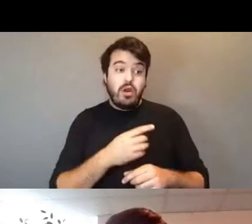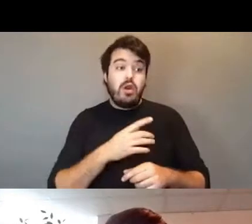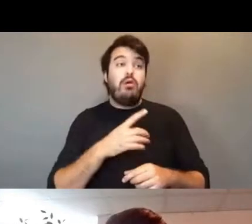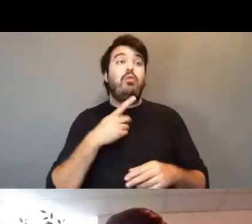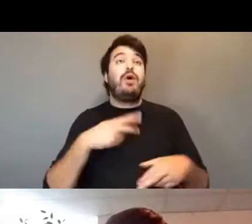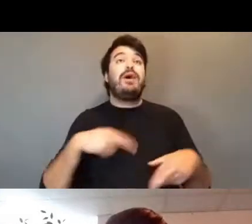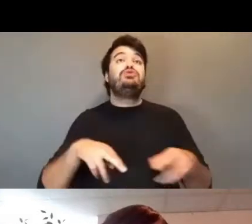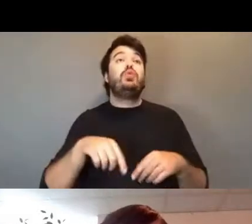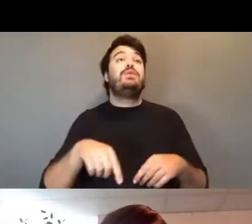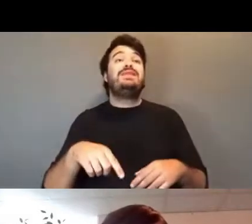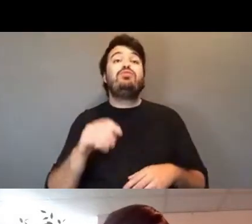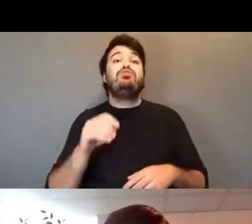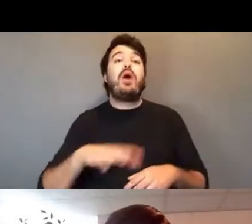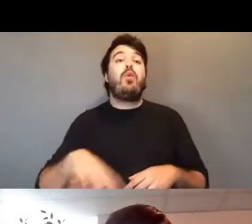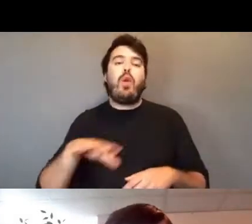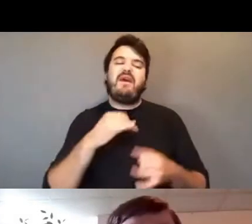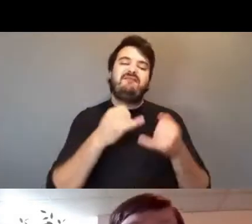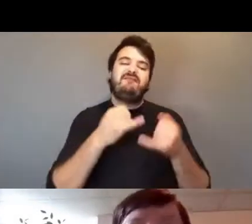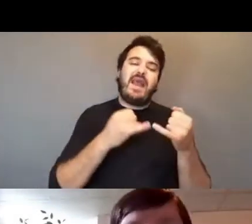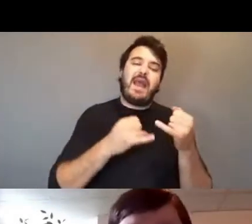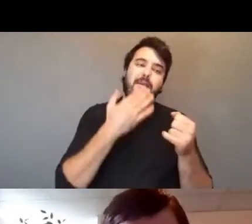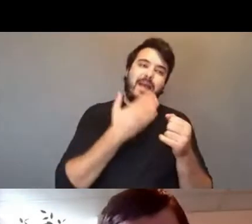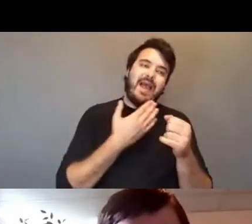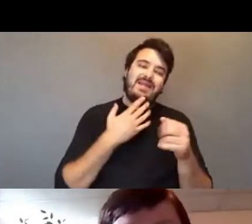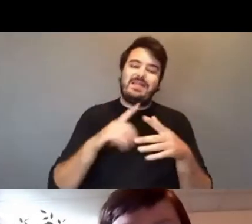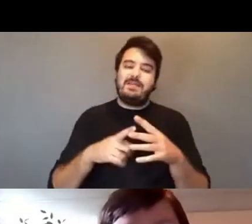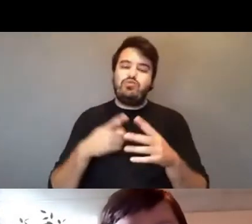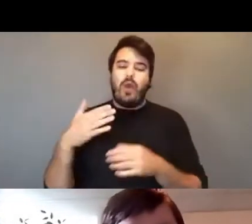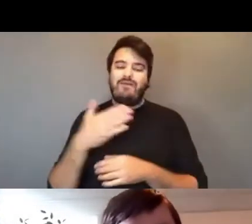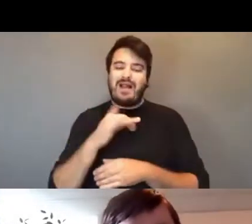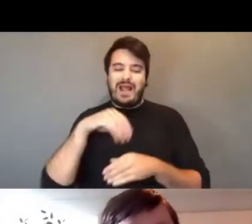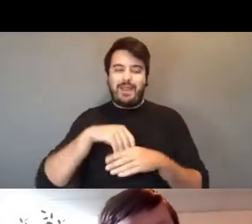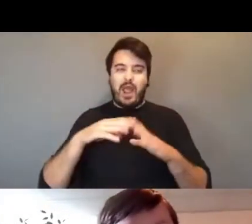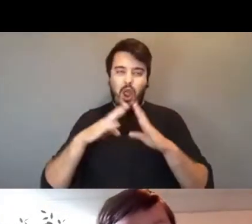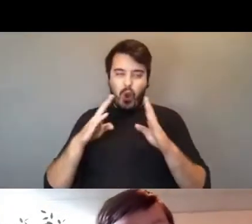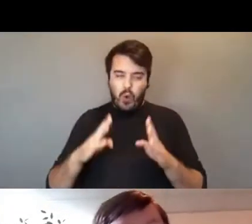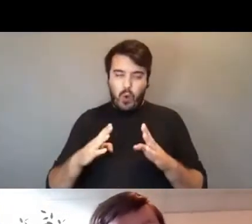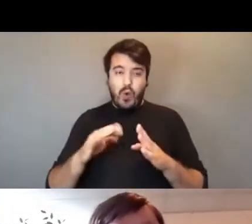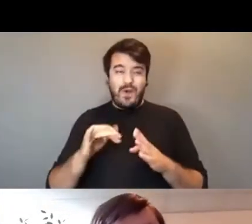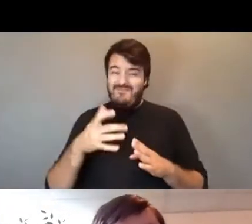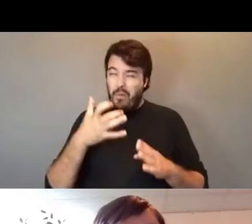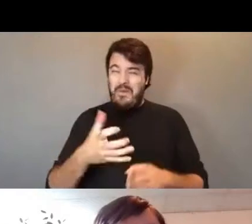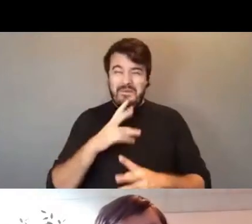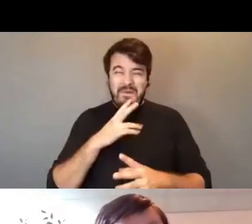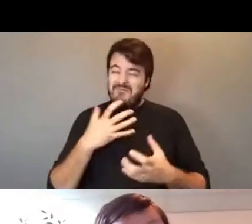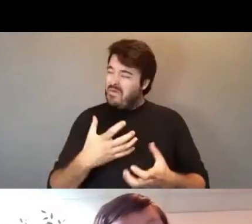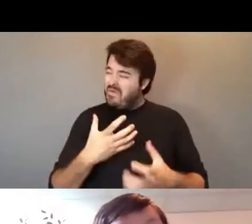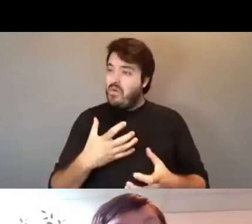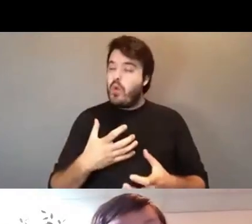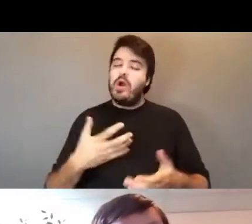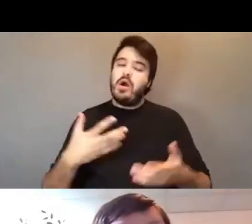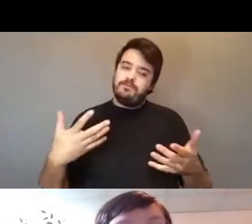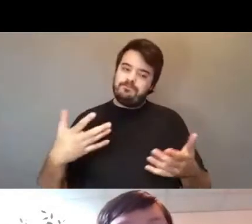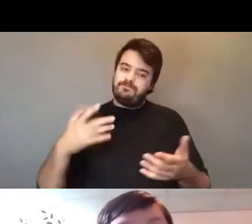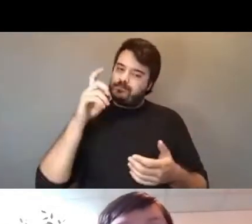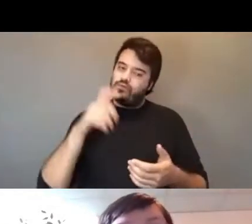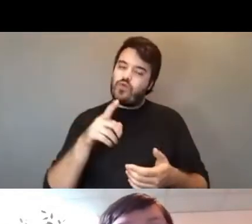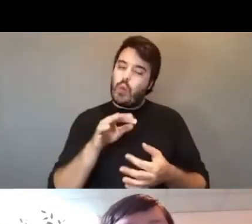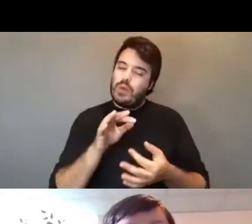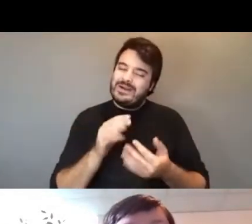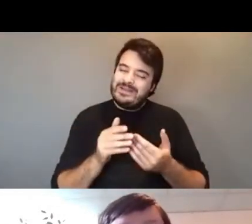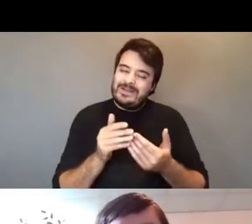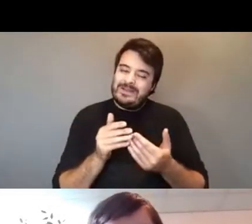c'est en fin mars, début avril. Mais si vous voulez absolument la commencer à l'intérieur, il faut y aller très